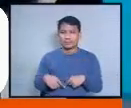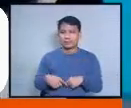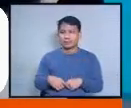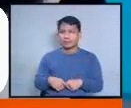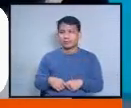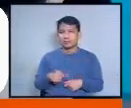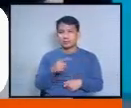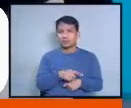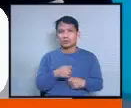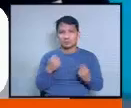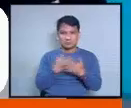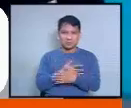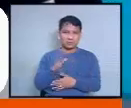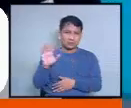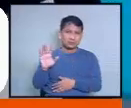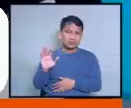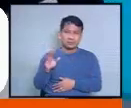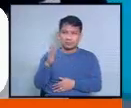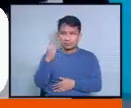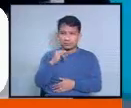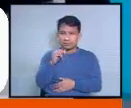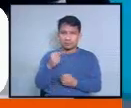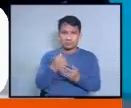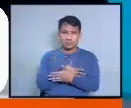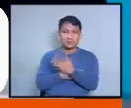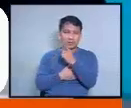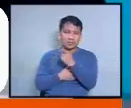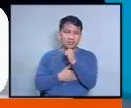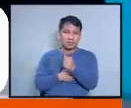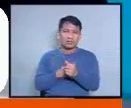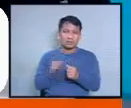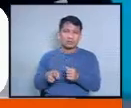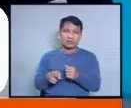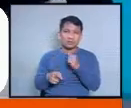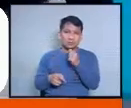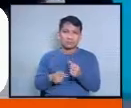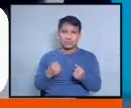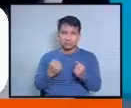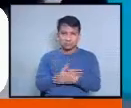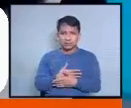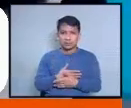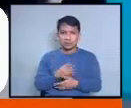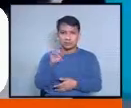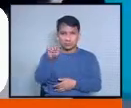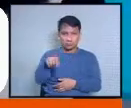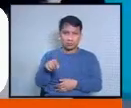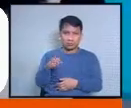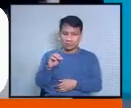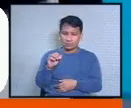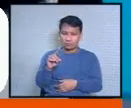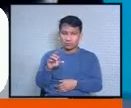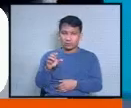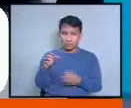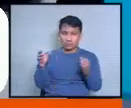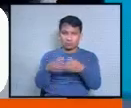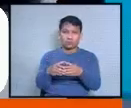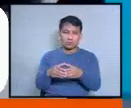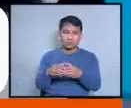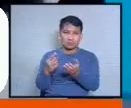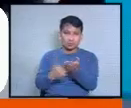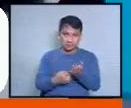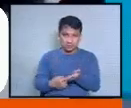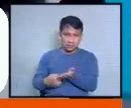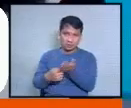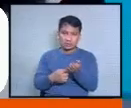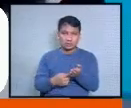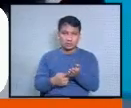takot na takot po sila sa iyo. Hindi ko alam kung bakit sila sobrang takot sa inyo. Kaya nga, sir, para hindi sila matakot, doon na lang po sa Dole, doon na lang kayo